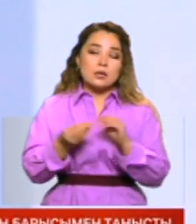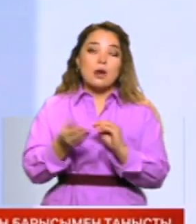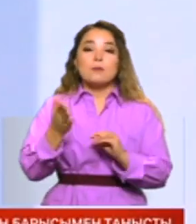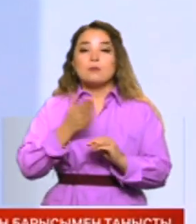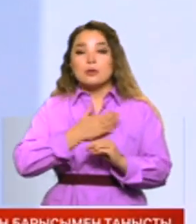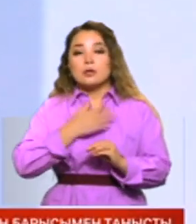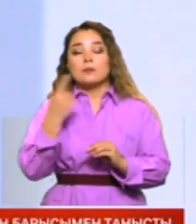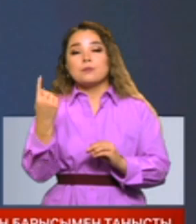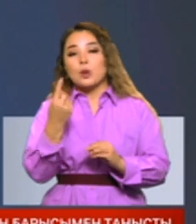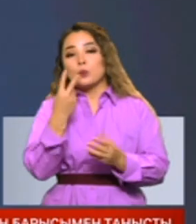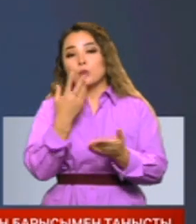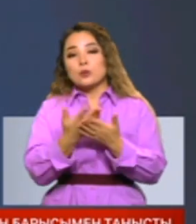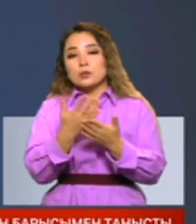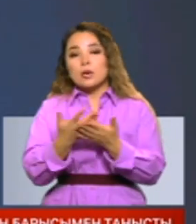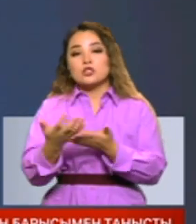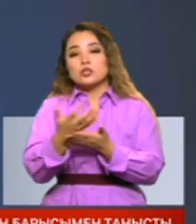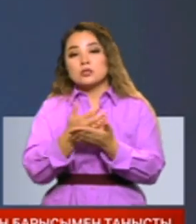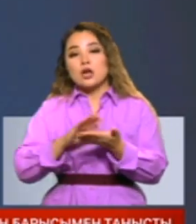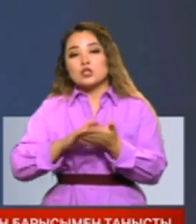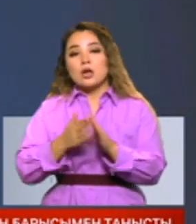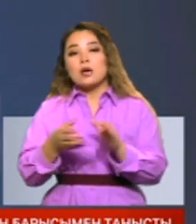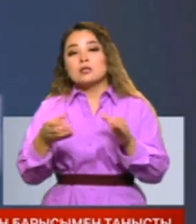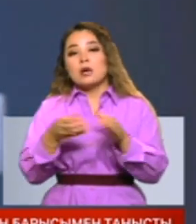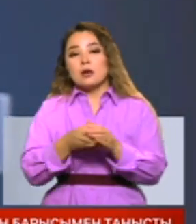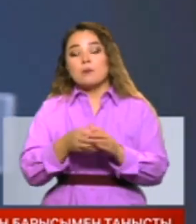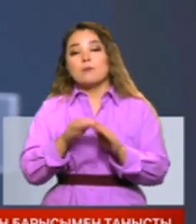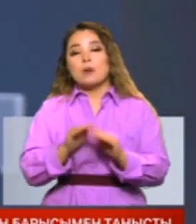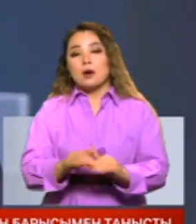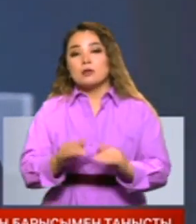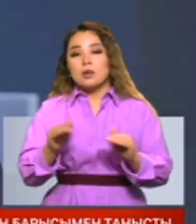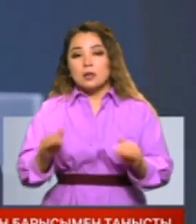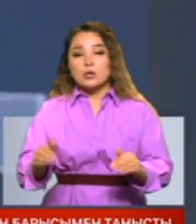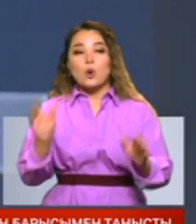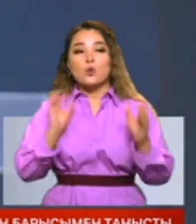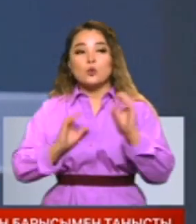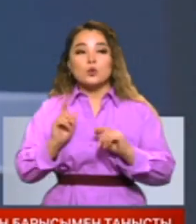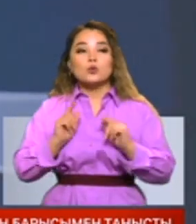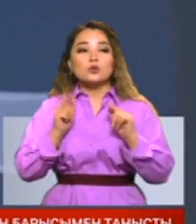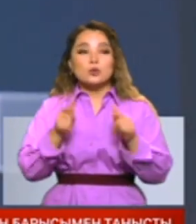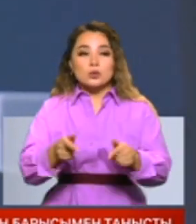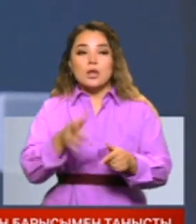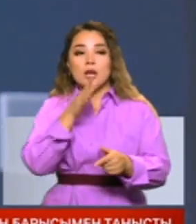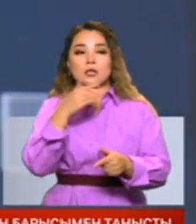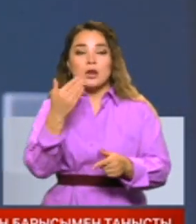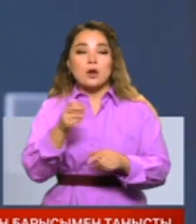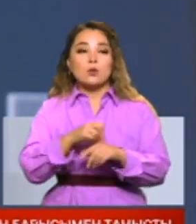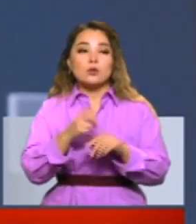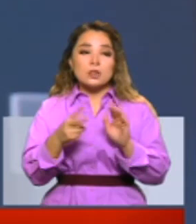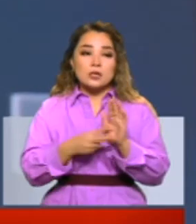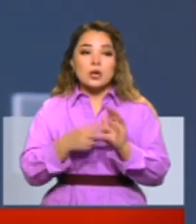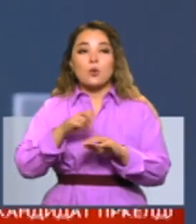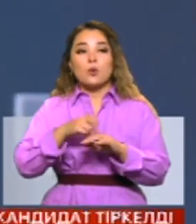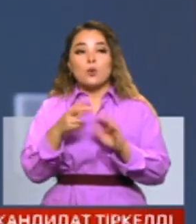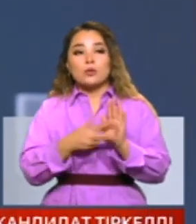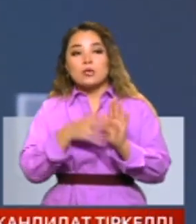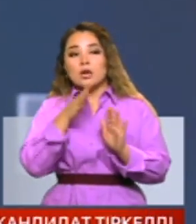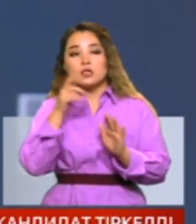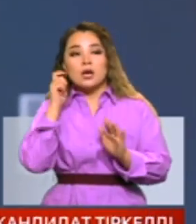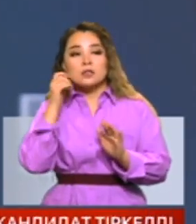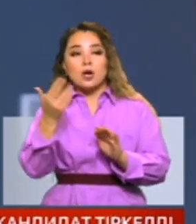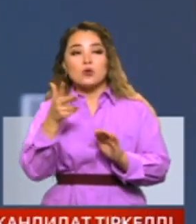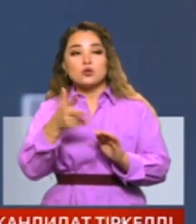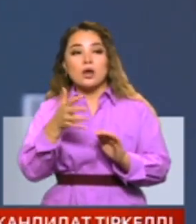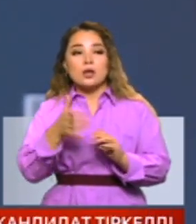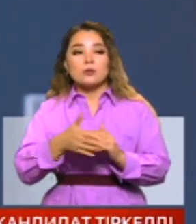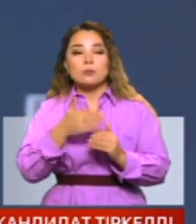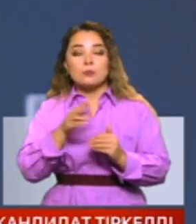бір көрсеткішпен жинақтаған жағдайда баланың университетке түсір кезінде 17-18 жасында 3,5